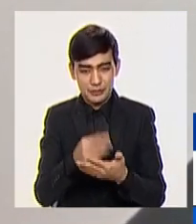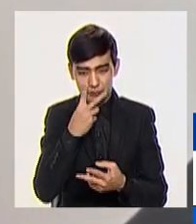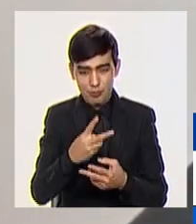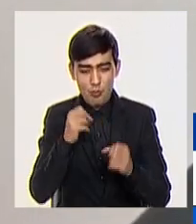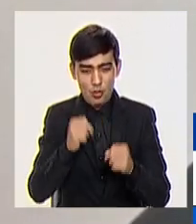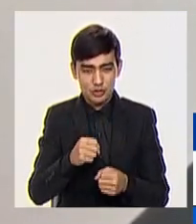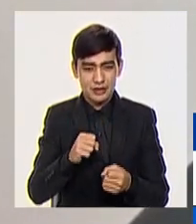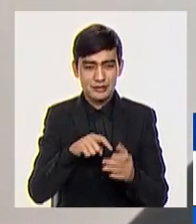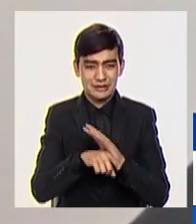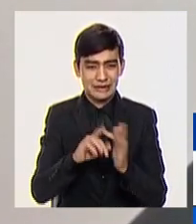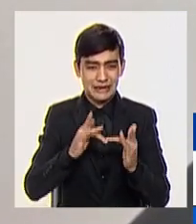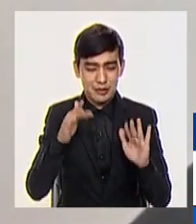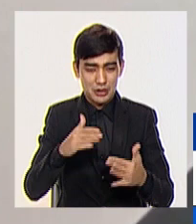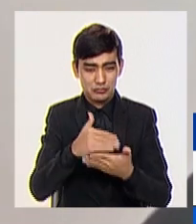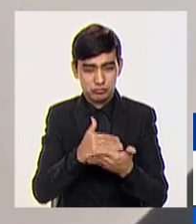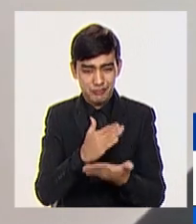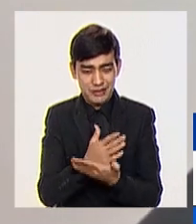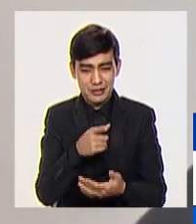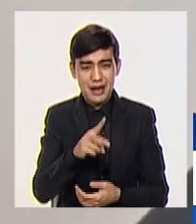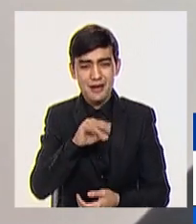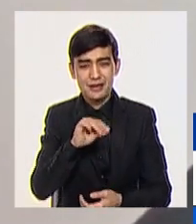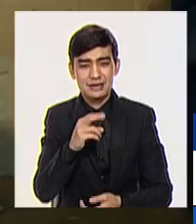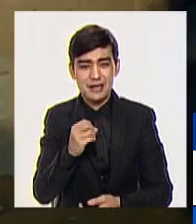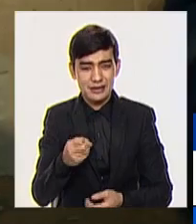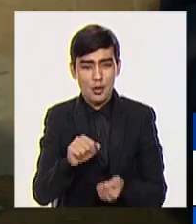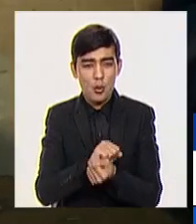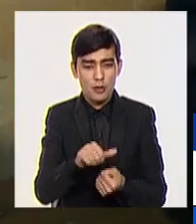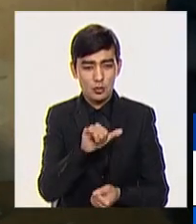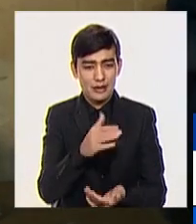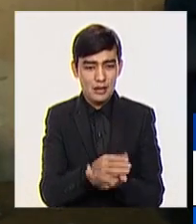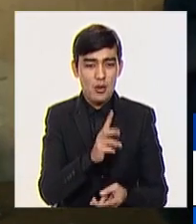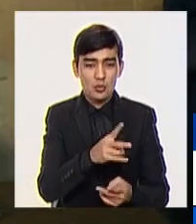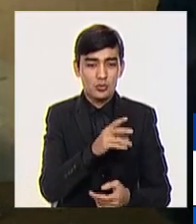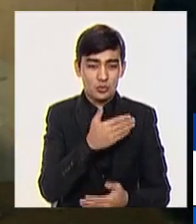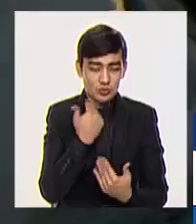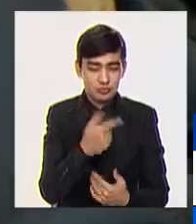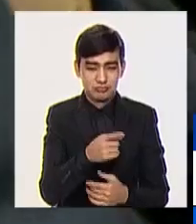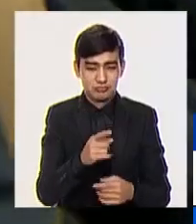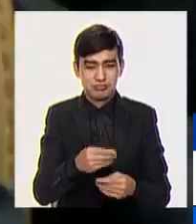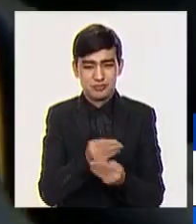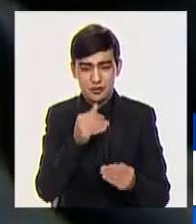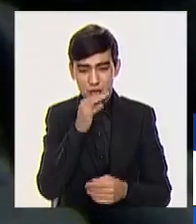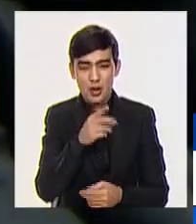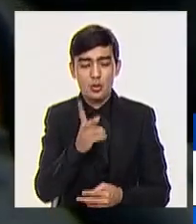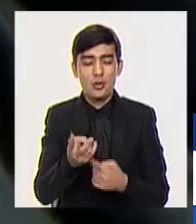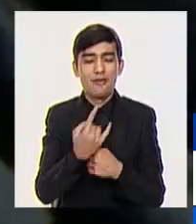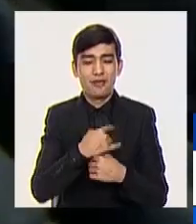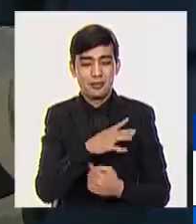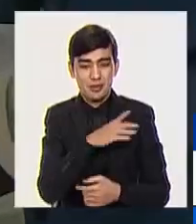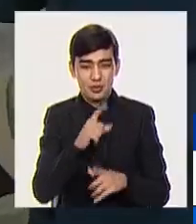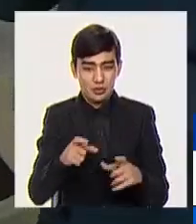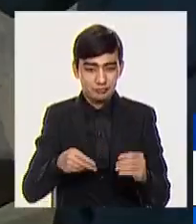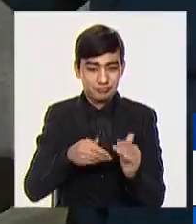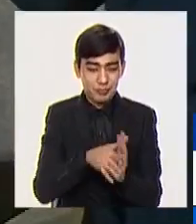посмотреть на сайте регулятора, потому что они все имеют лицензию агентства РК по регулированию. У обманутых вкладчиков шанс вернуть средства есть, но только